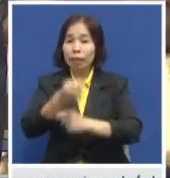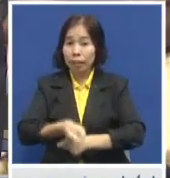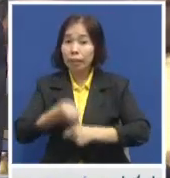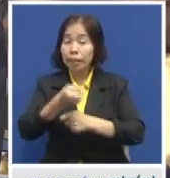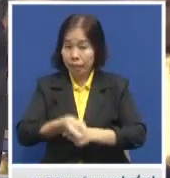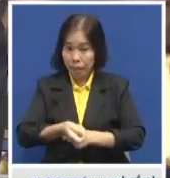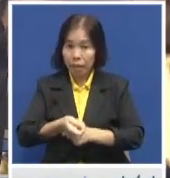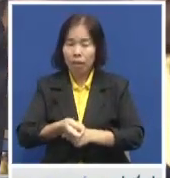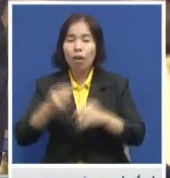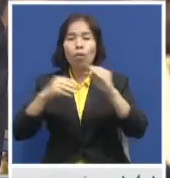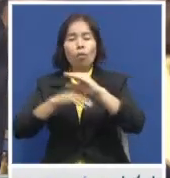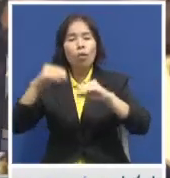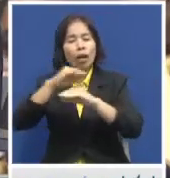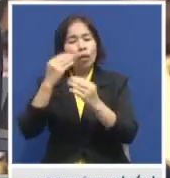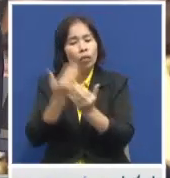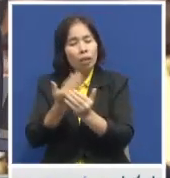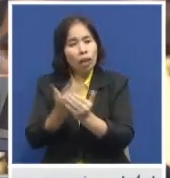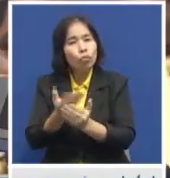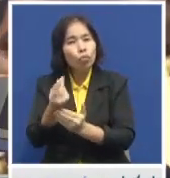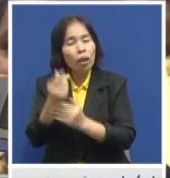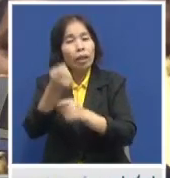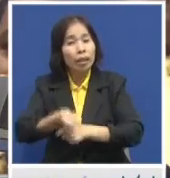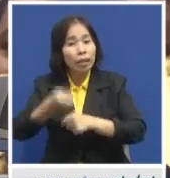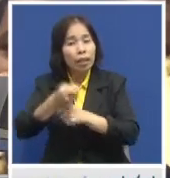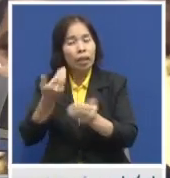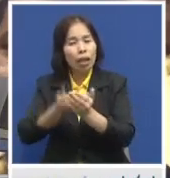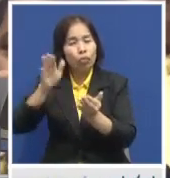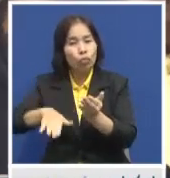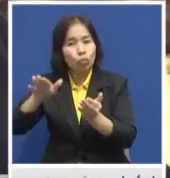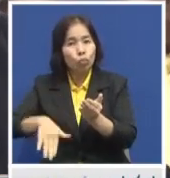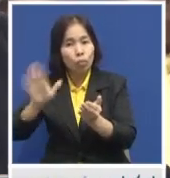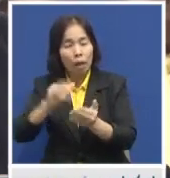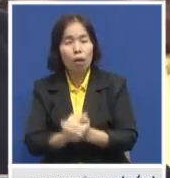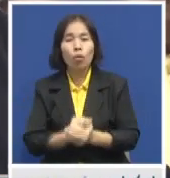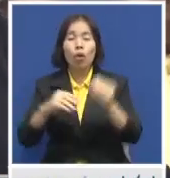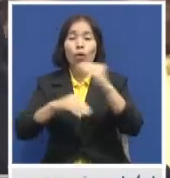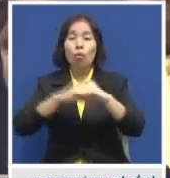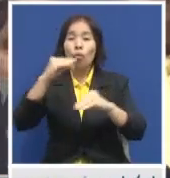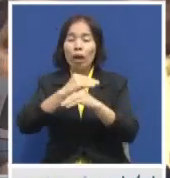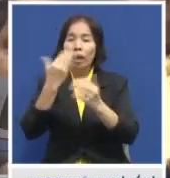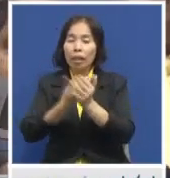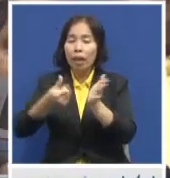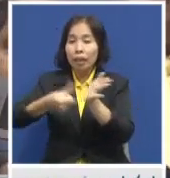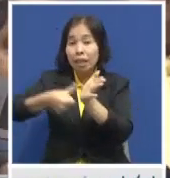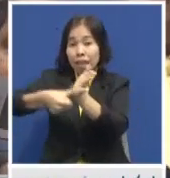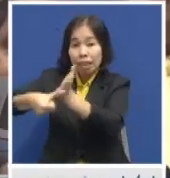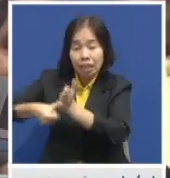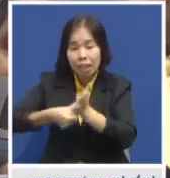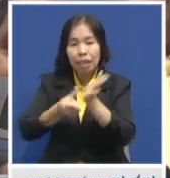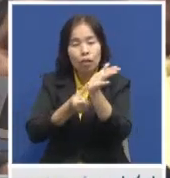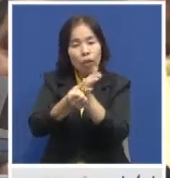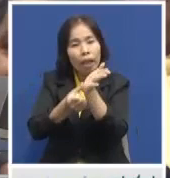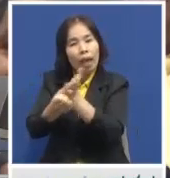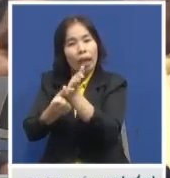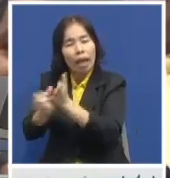ด้วยเรื่องของการประกันรายได้ทั้งในส่วนของการแก้ไขปัญหาหนี้สินทั้งในส่วนของการแก้ปัญหาเรื่องของค่าครองชีพ